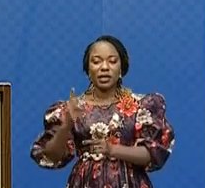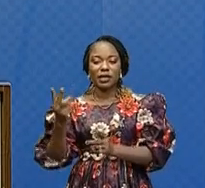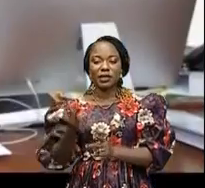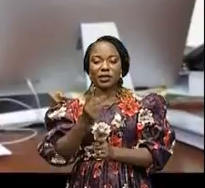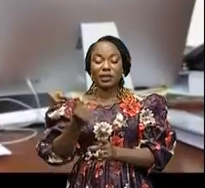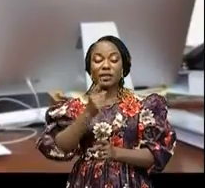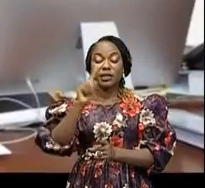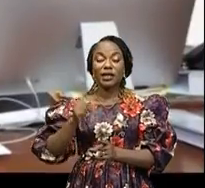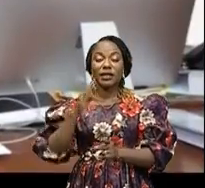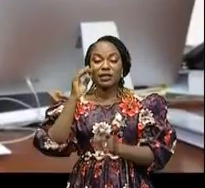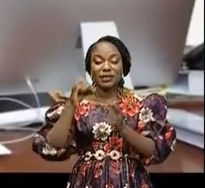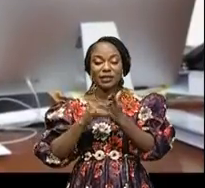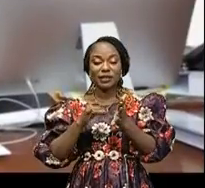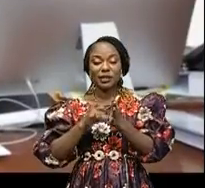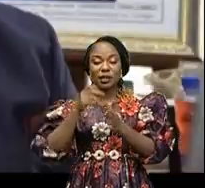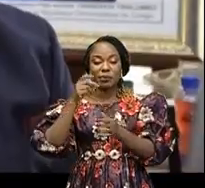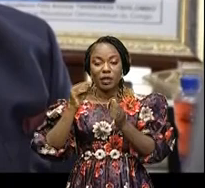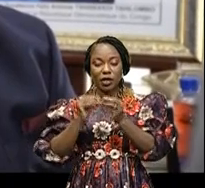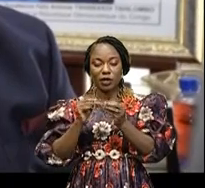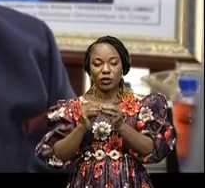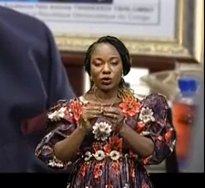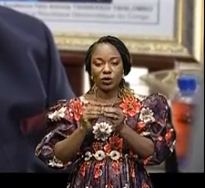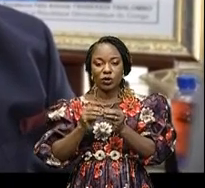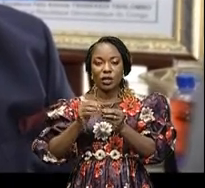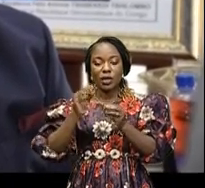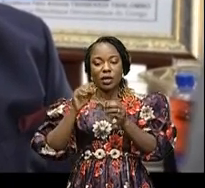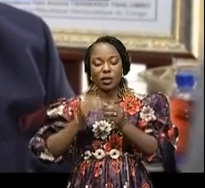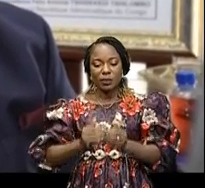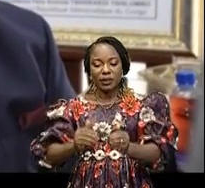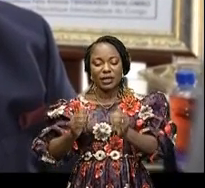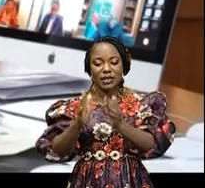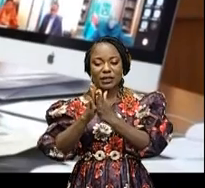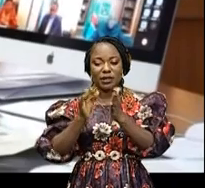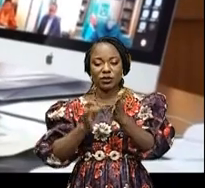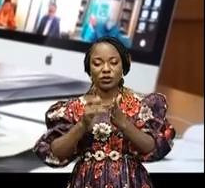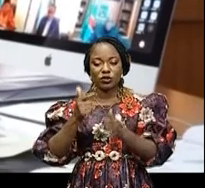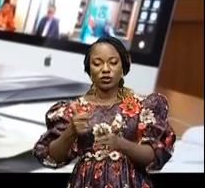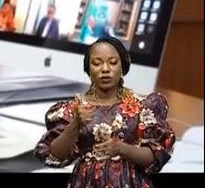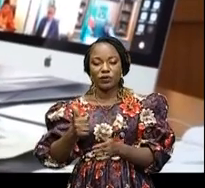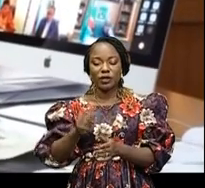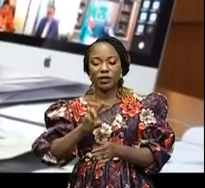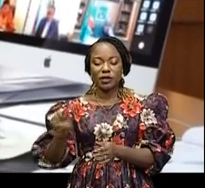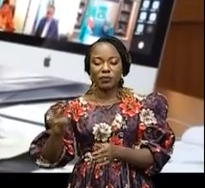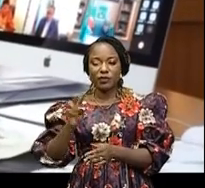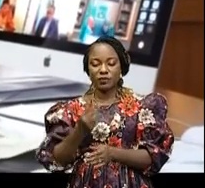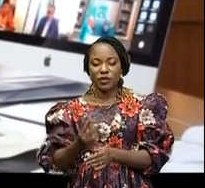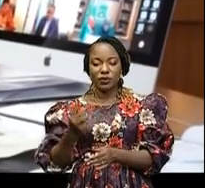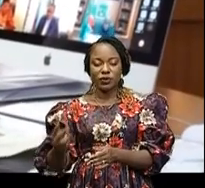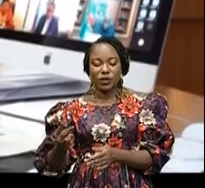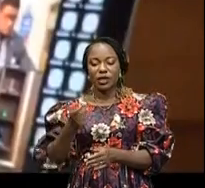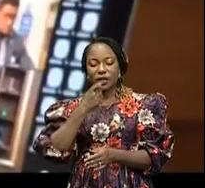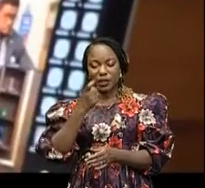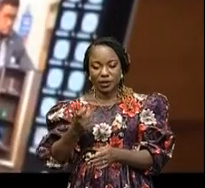35e réunion du Conseil des ministres tenue le 7 janvier 2022, le ministre des Affaires sociales, Action humanitaire et